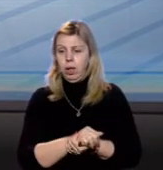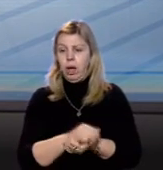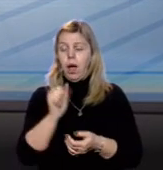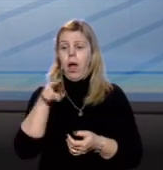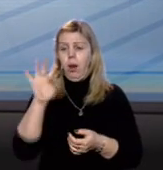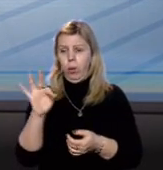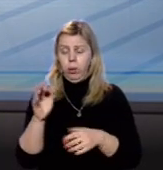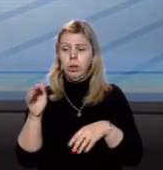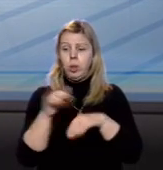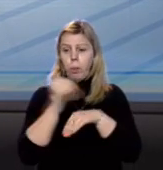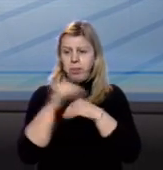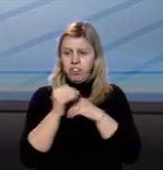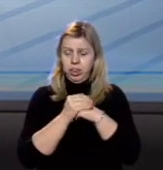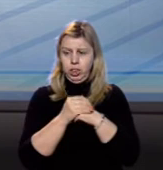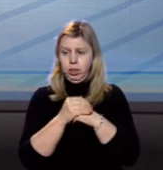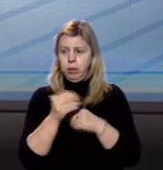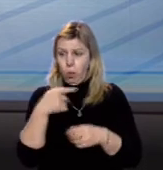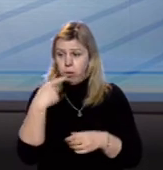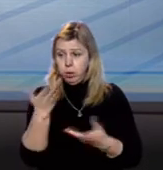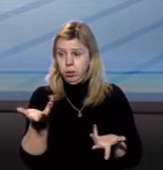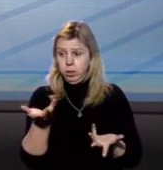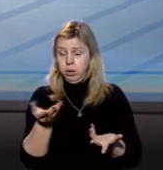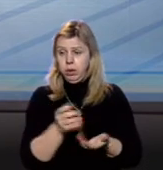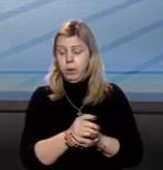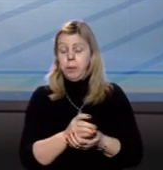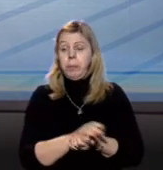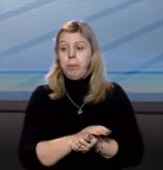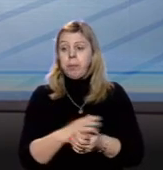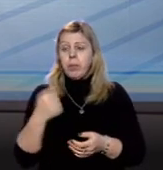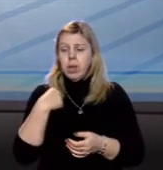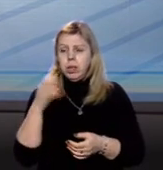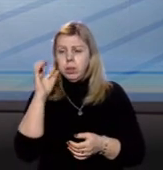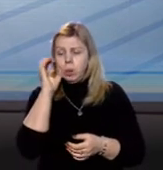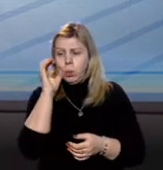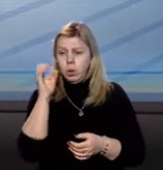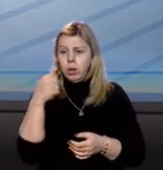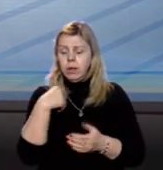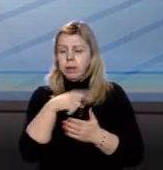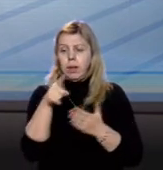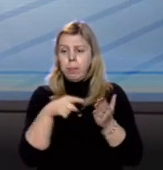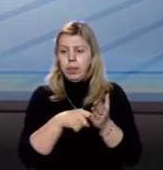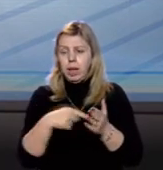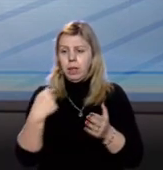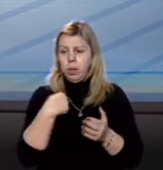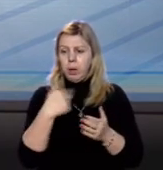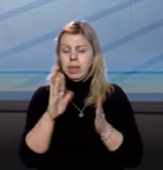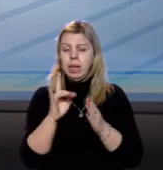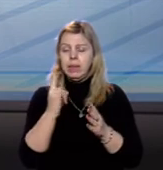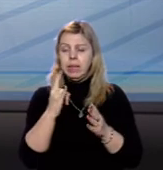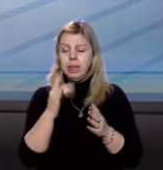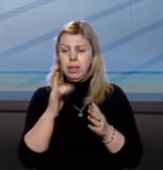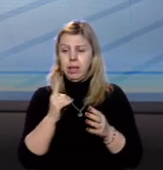Алло, добрий вечір. Так, говоріть. Слухайте, у мене яке питання до вас. У мене дитина інвалід